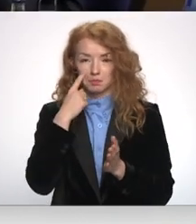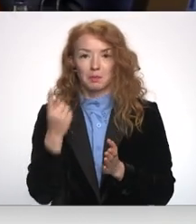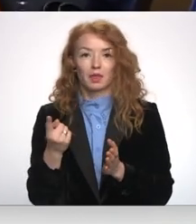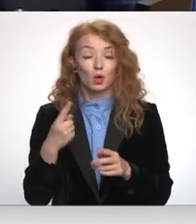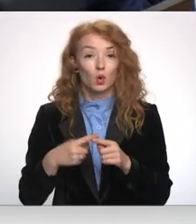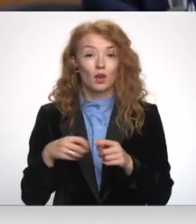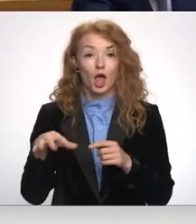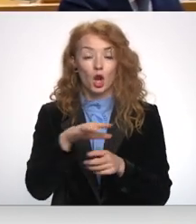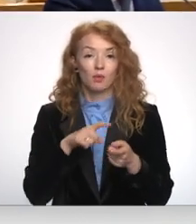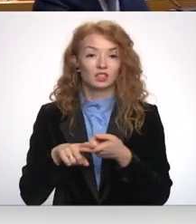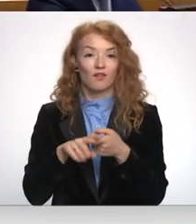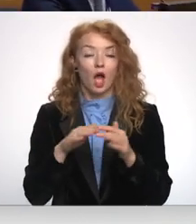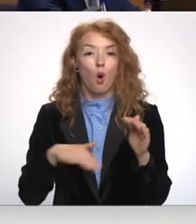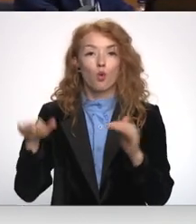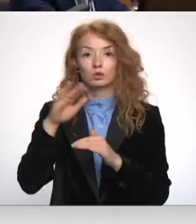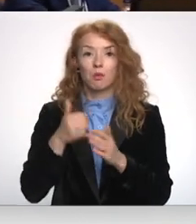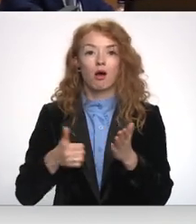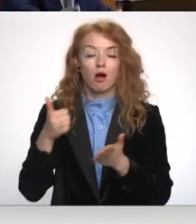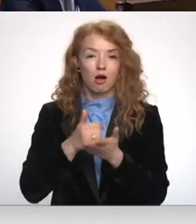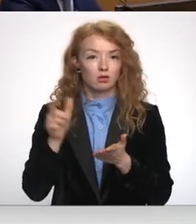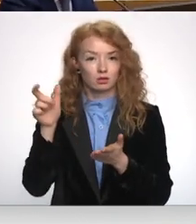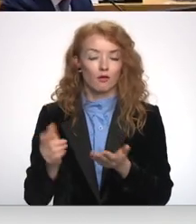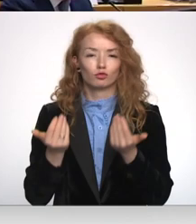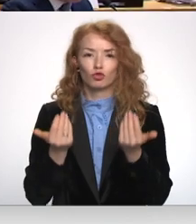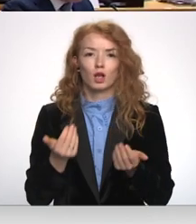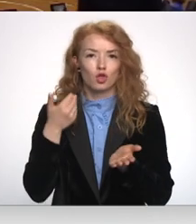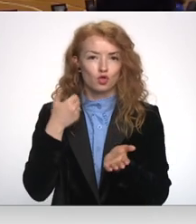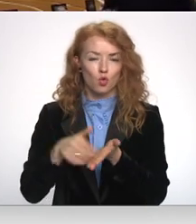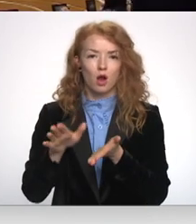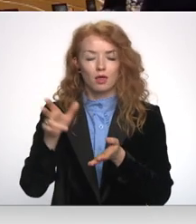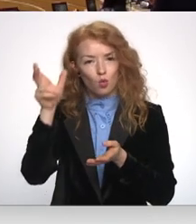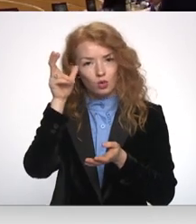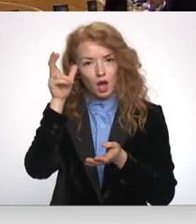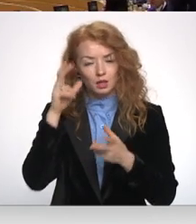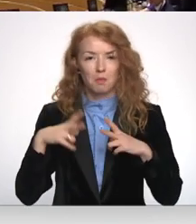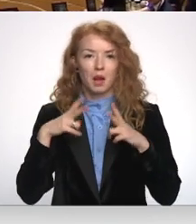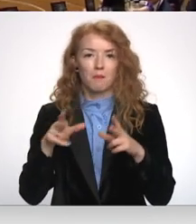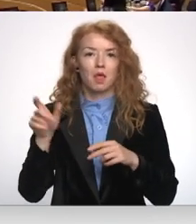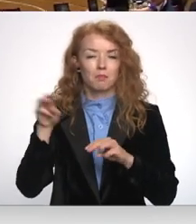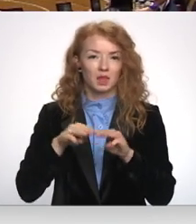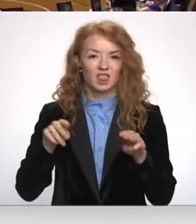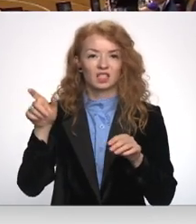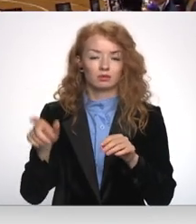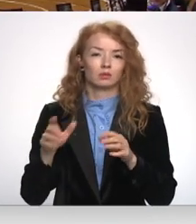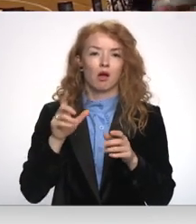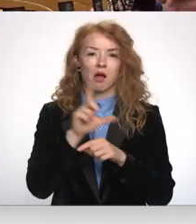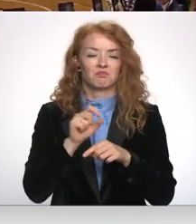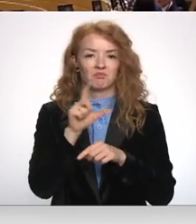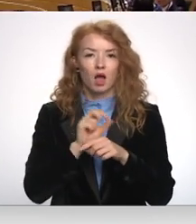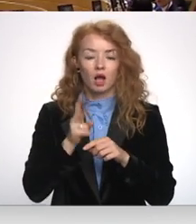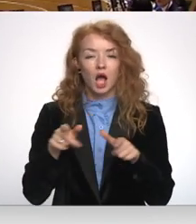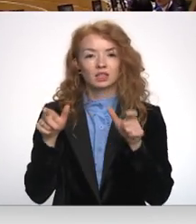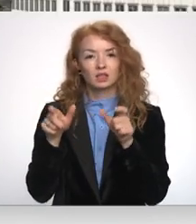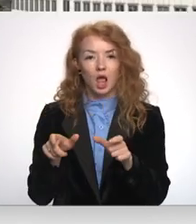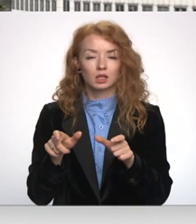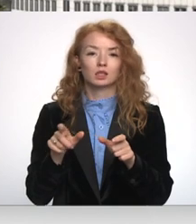Un Eiropas Savienības augstais pārstāvs arī šodien noraidīja Ungārijas premjera Viktora Orbāna pārmetums, ka sankcijas vairāk